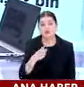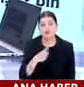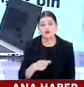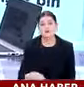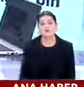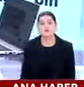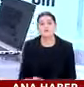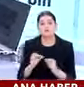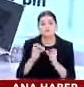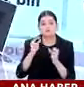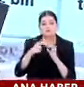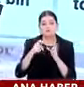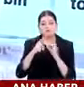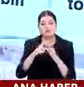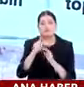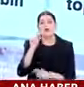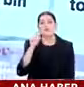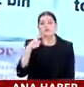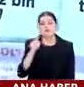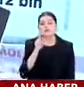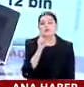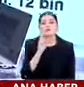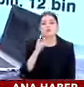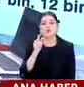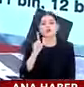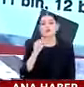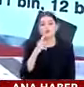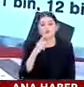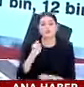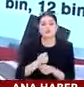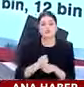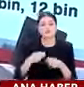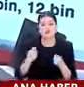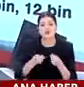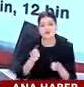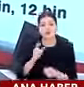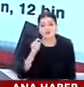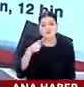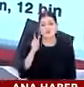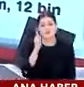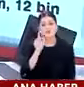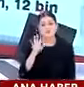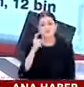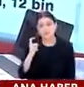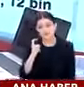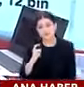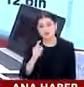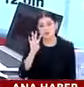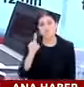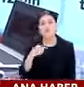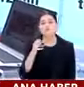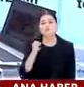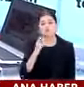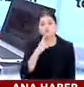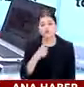brütü 10.8 TL seviyesinde işverene maliyeti 11.759 lira 40 kuruş